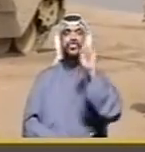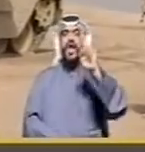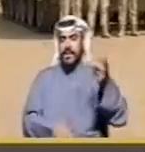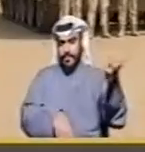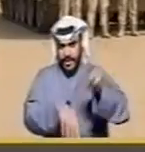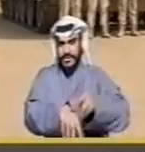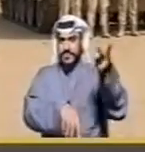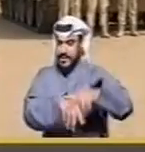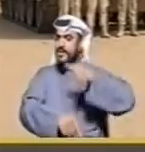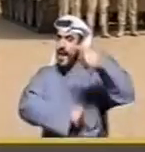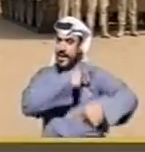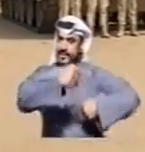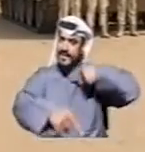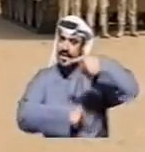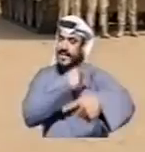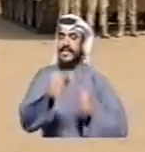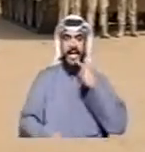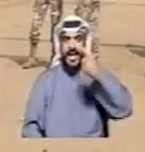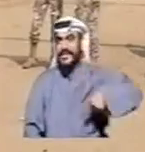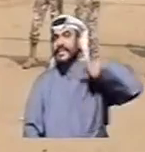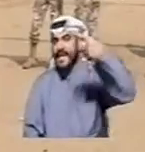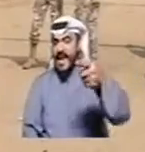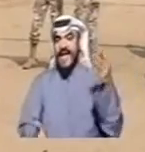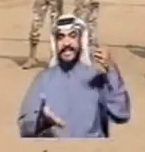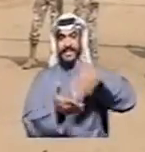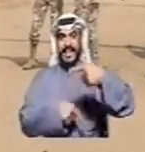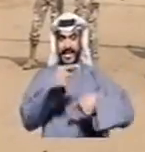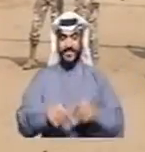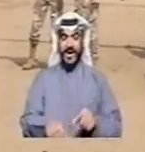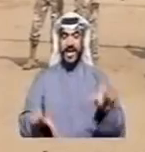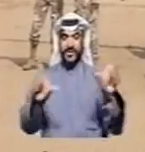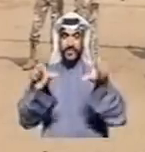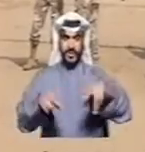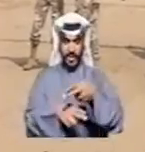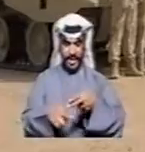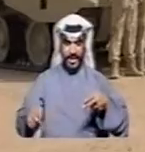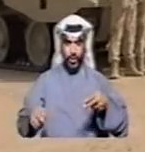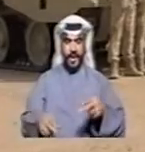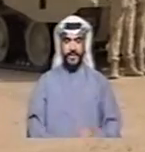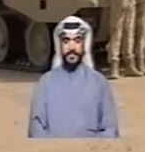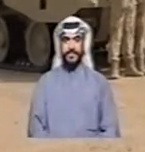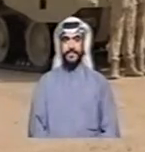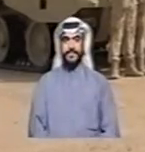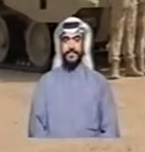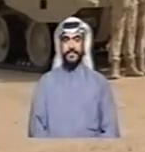تسعى للارتقاء بالمستوى العام والجهوزية القتالية. عبد الله الصفار، لتلفزيون دولة الكويت.